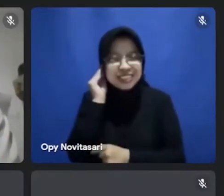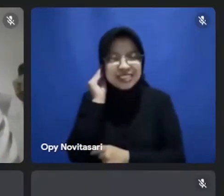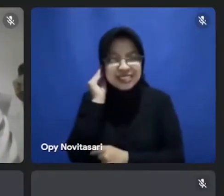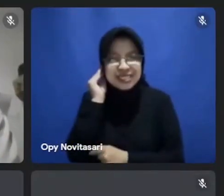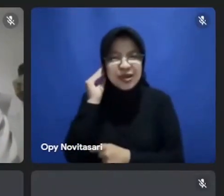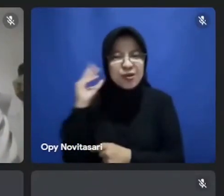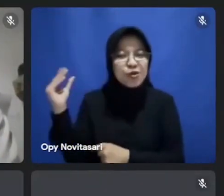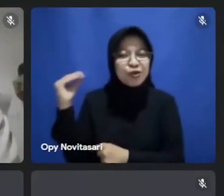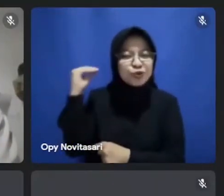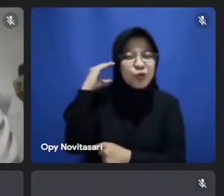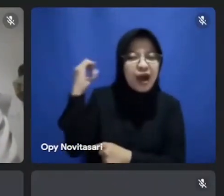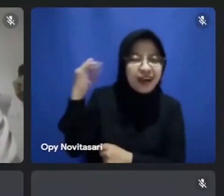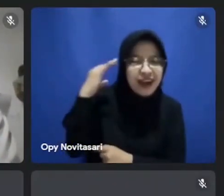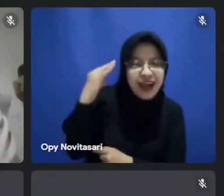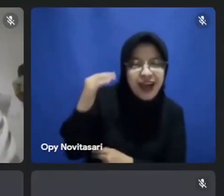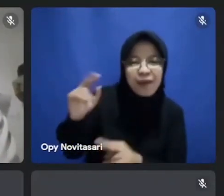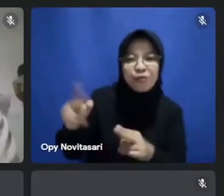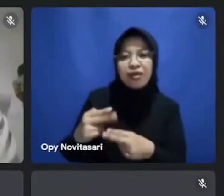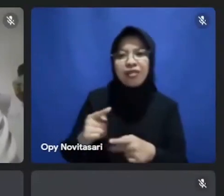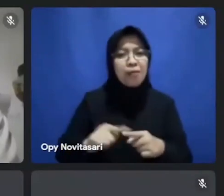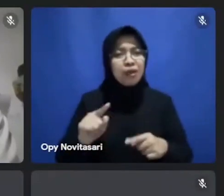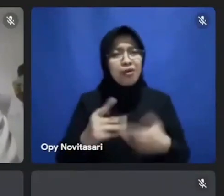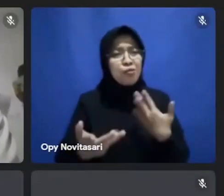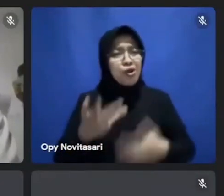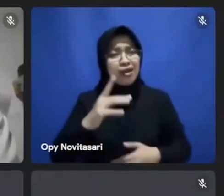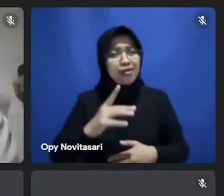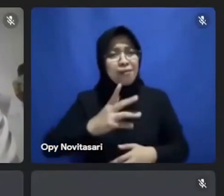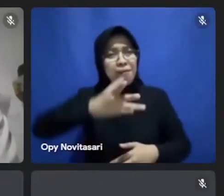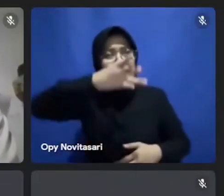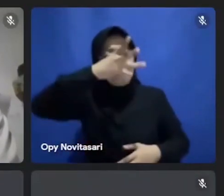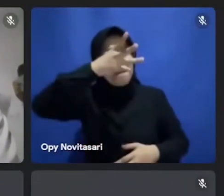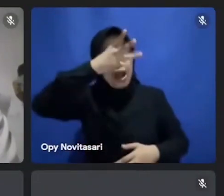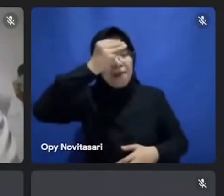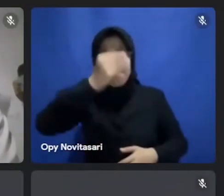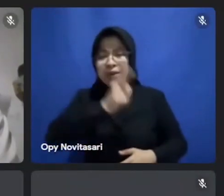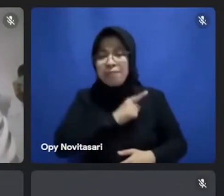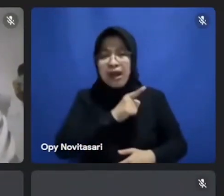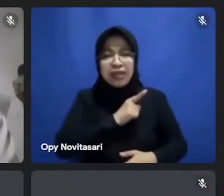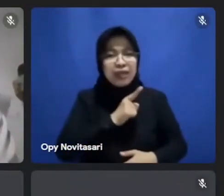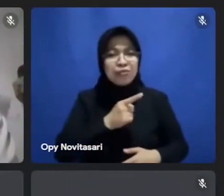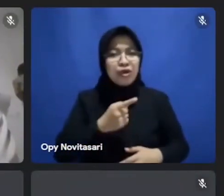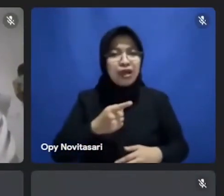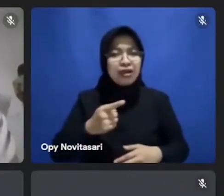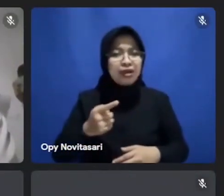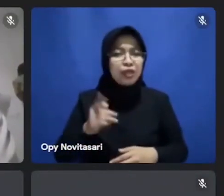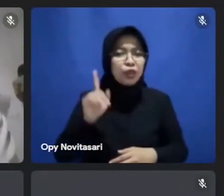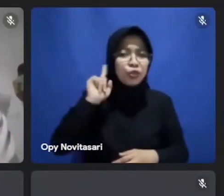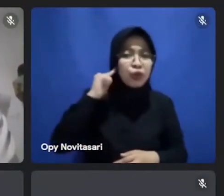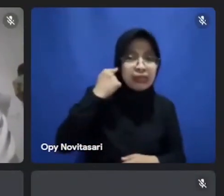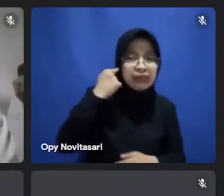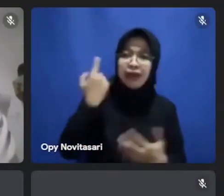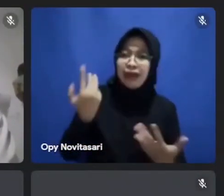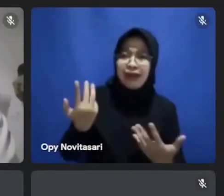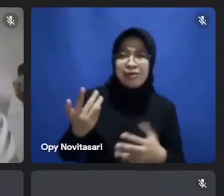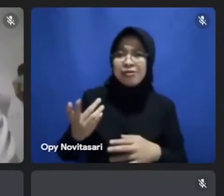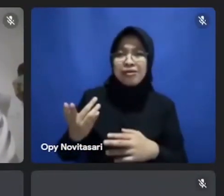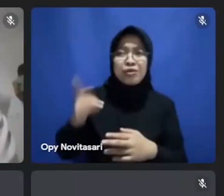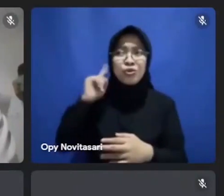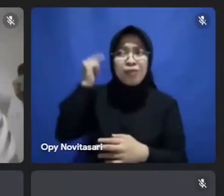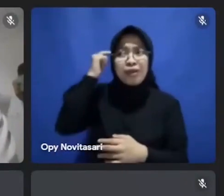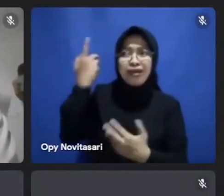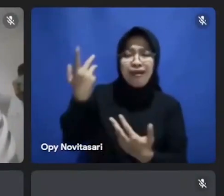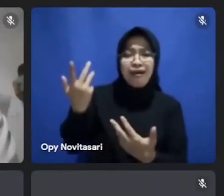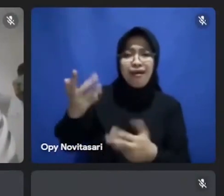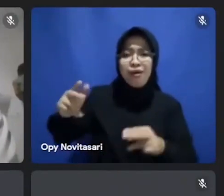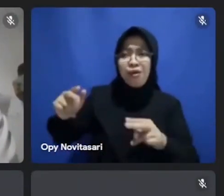menurut pengalaman orang yang pendengarannya beragam musik itu bisa Bisa saja